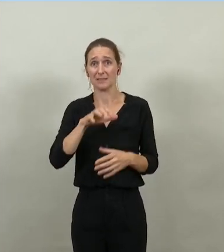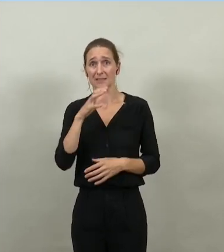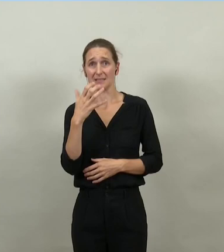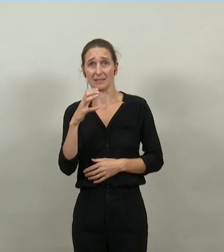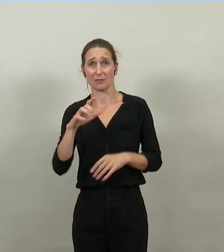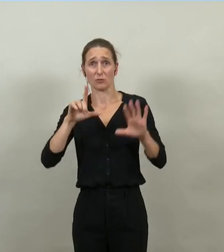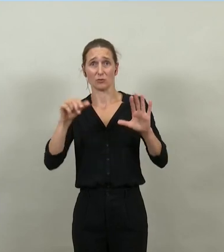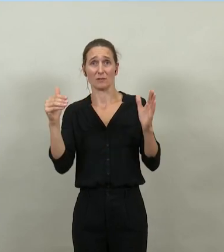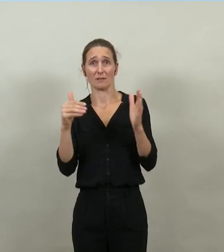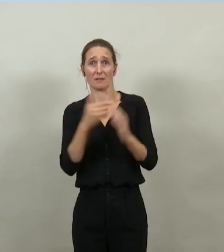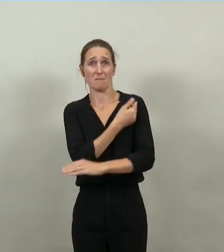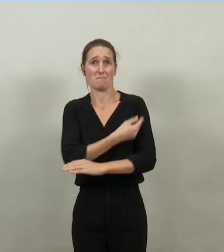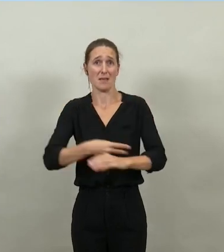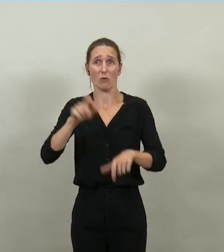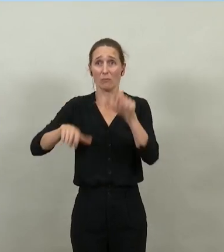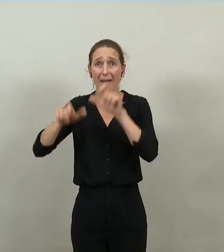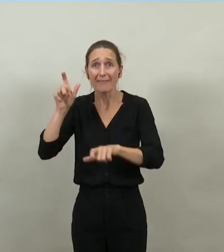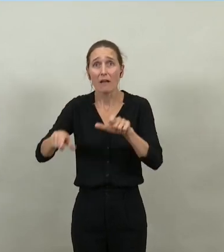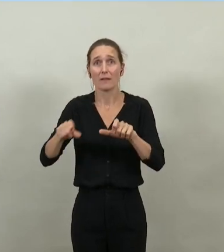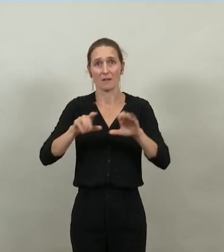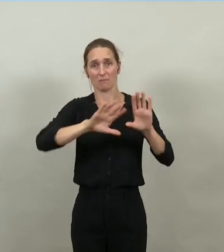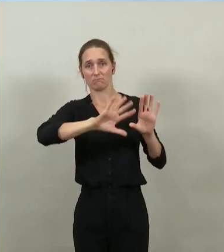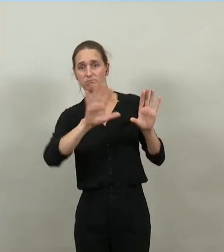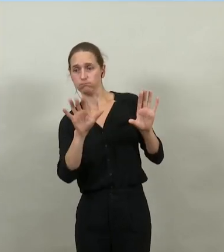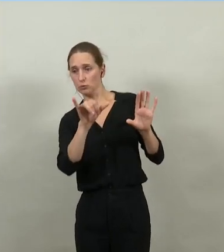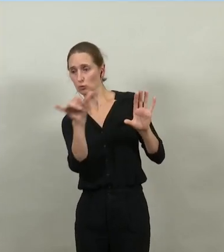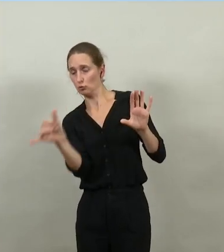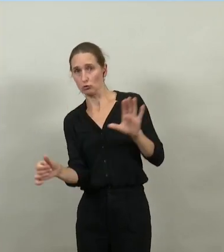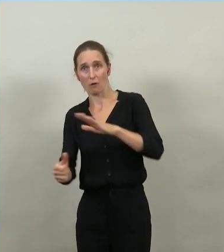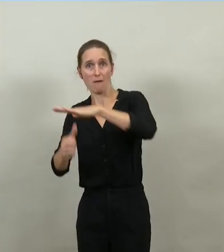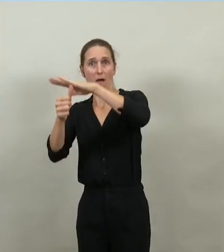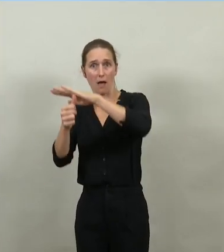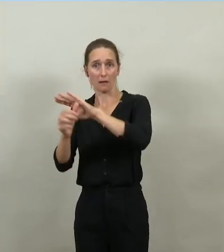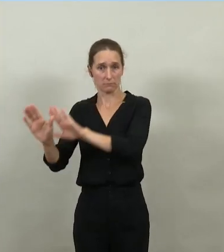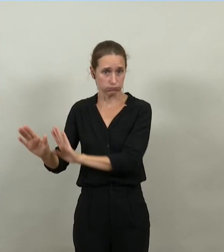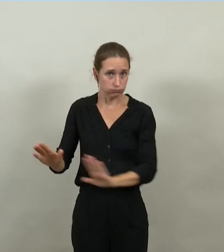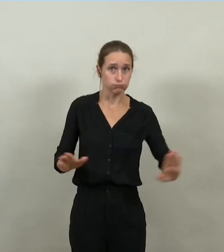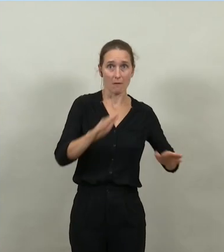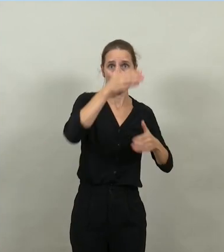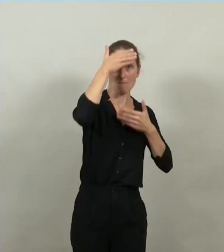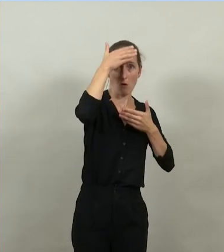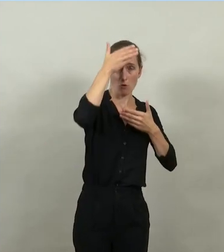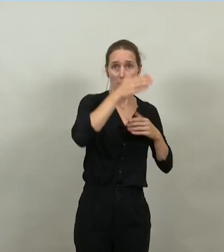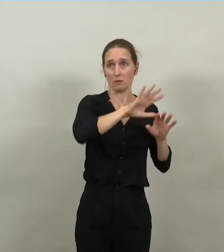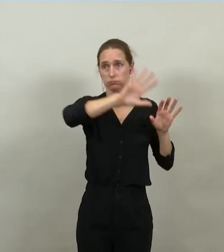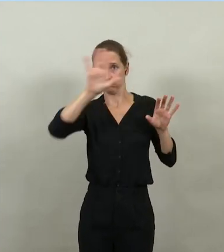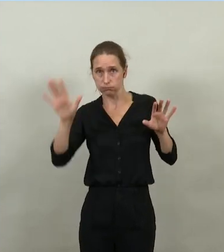donc de personnes jusqu'à l'Irak et au Maroc une politique de donant tout simplement donant